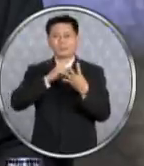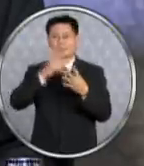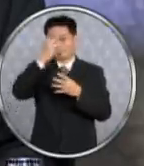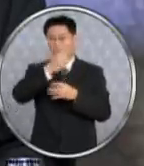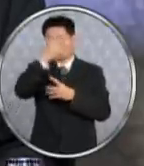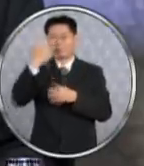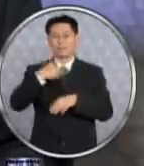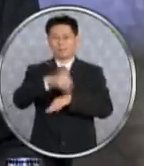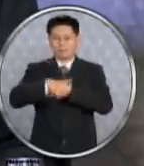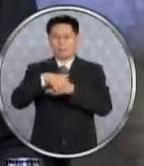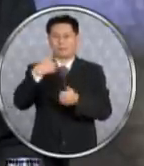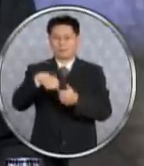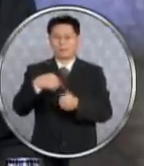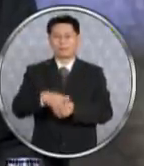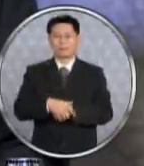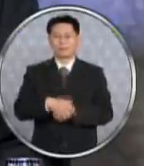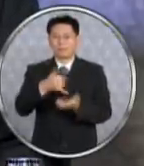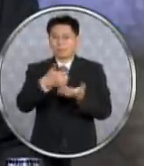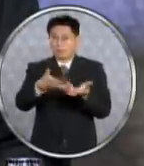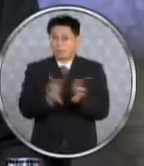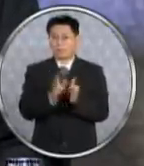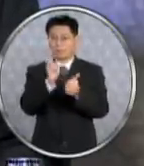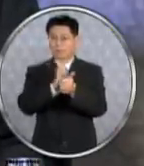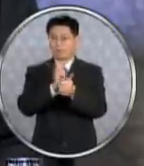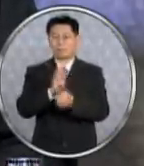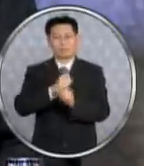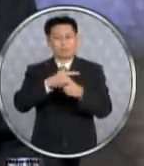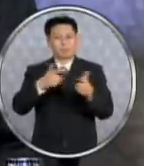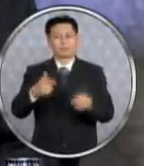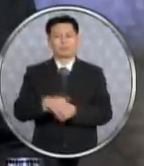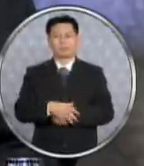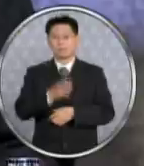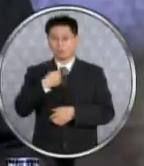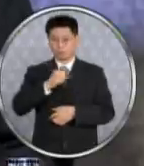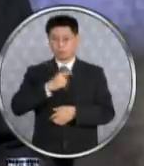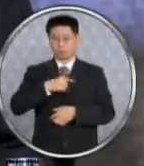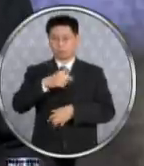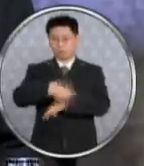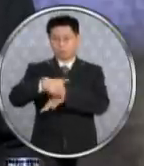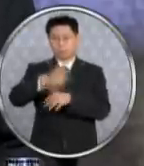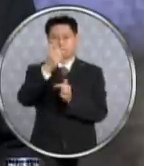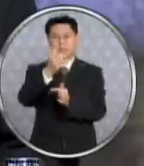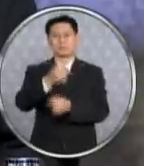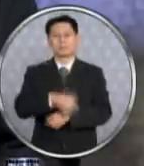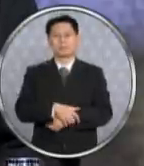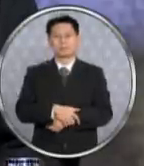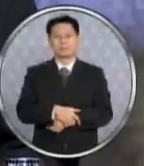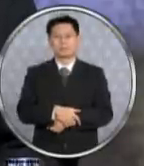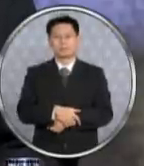划，包括重新的规划弱势团体的照顾，这些都是我们有完整的规划。那就